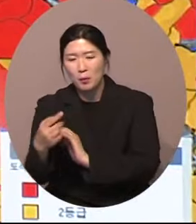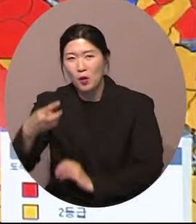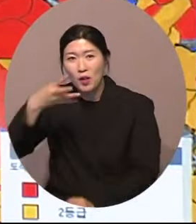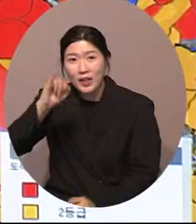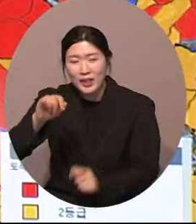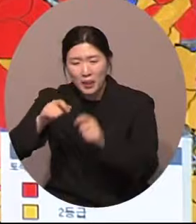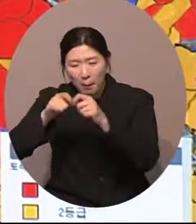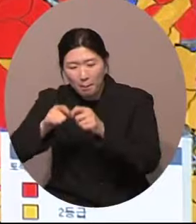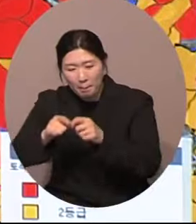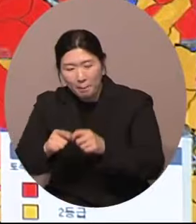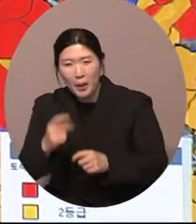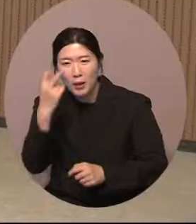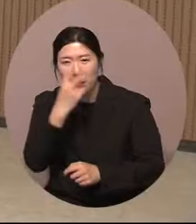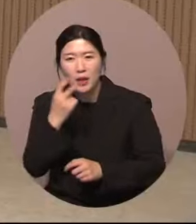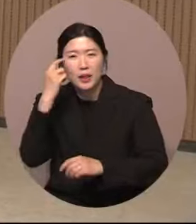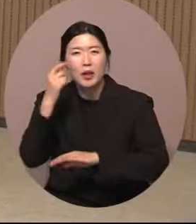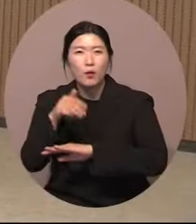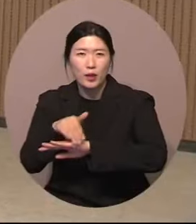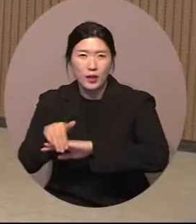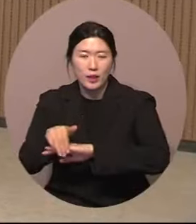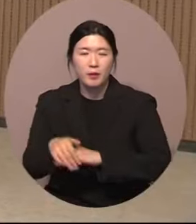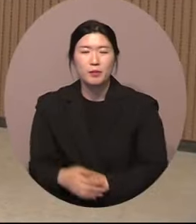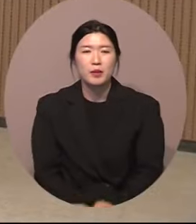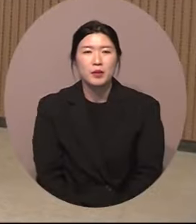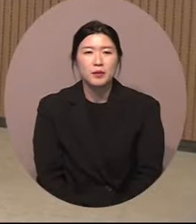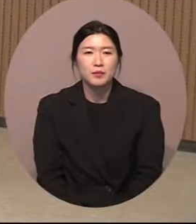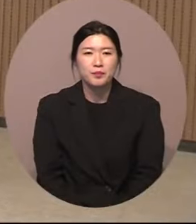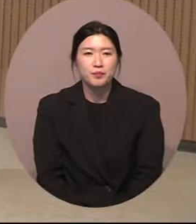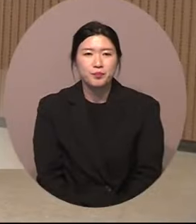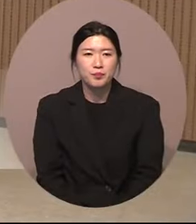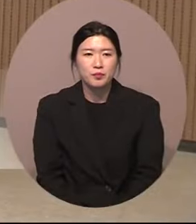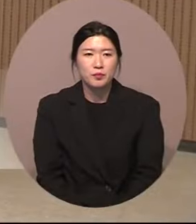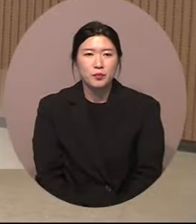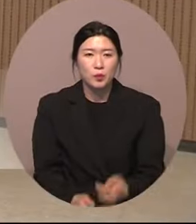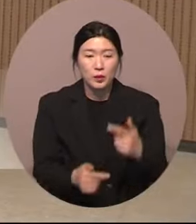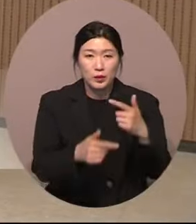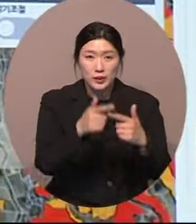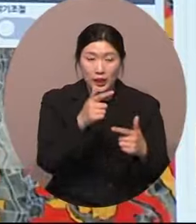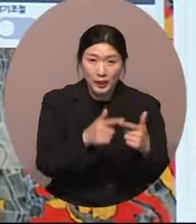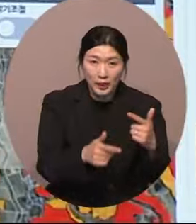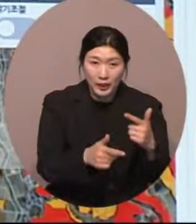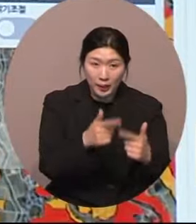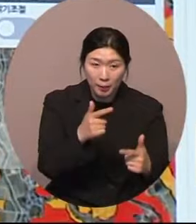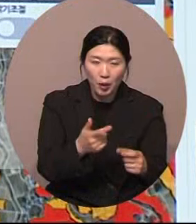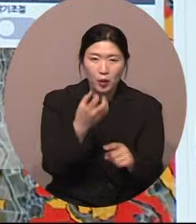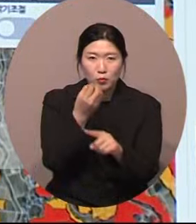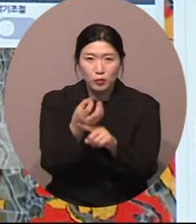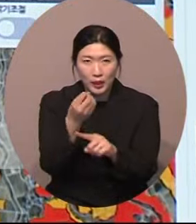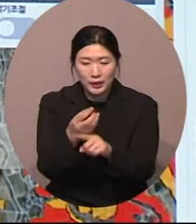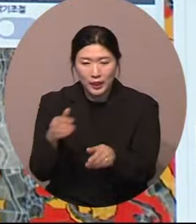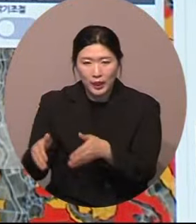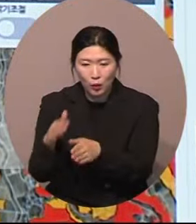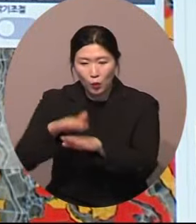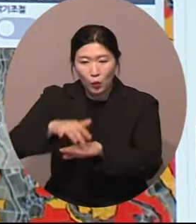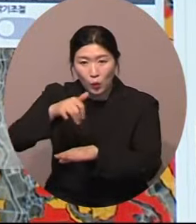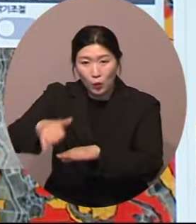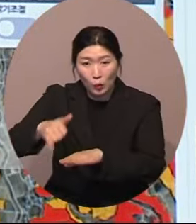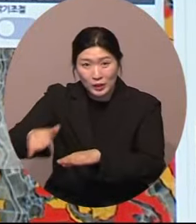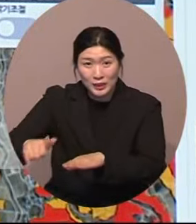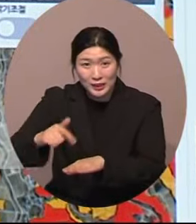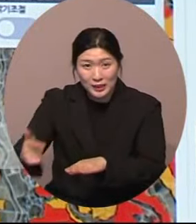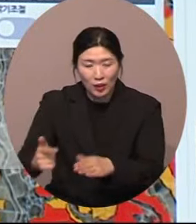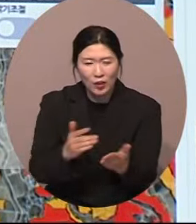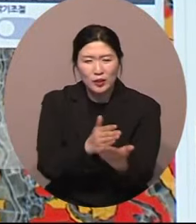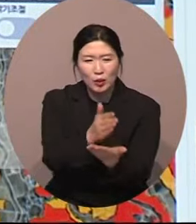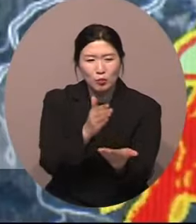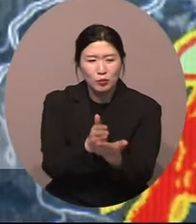더 세밀해 살림 청원 또 산림과 도로 농지 문화재 등 그동안 부처별로 관리하던 급사면